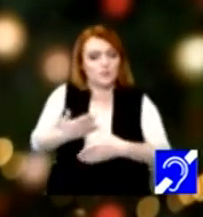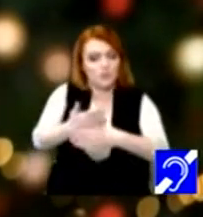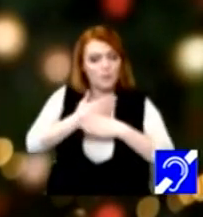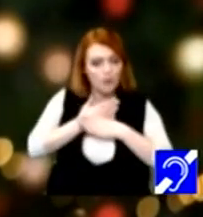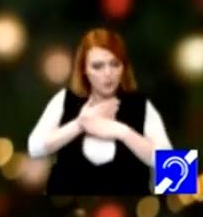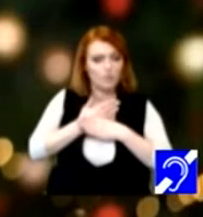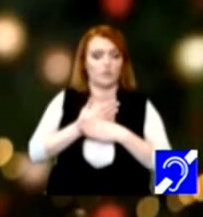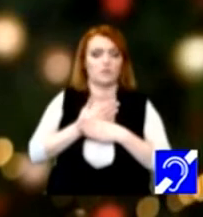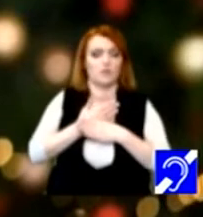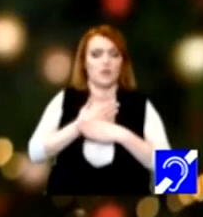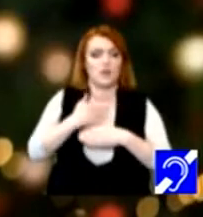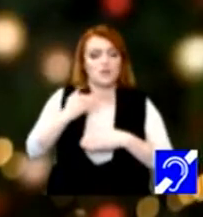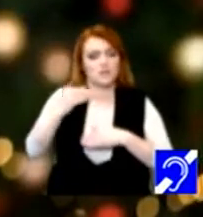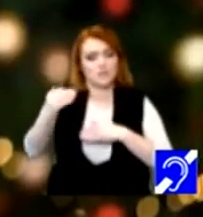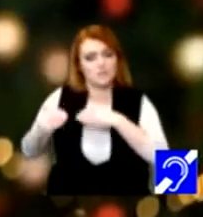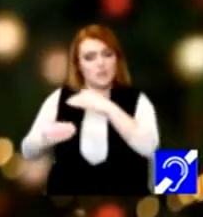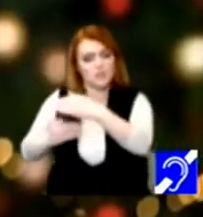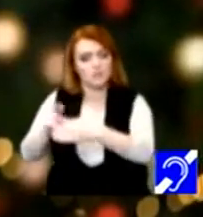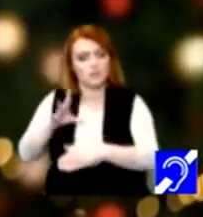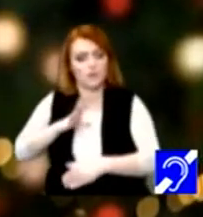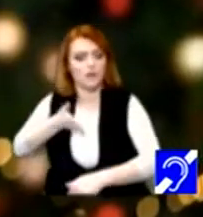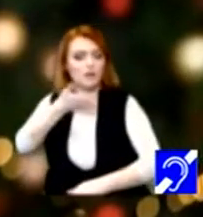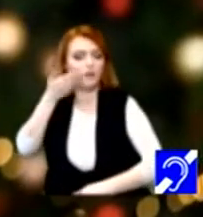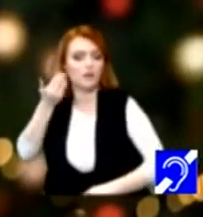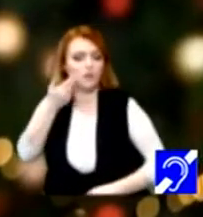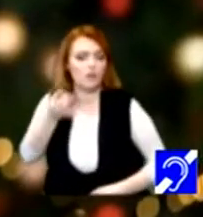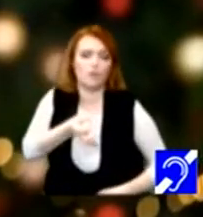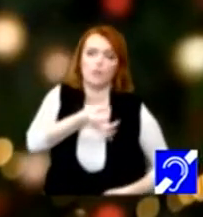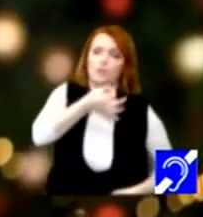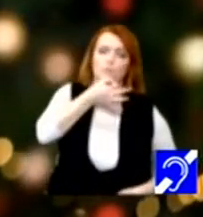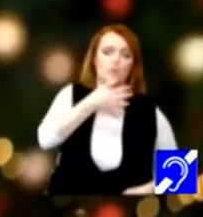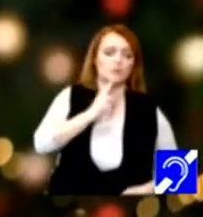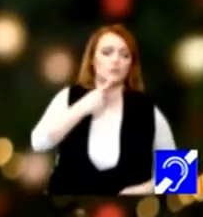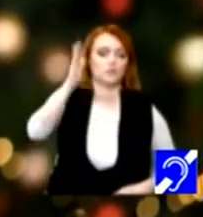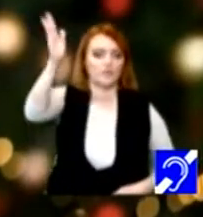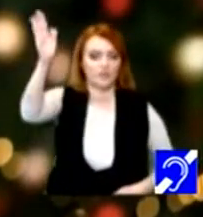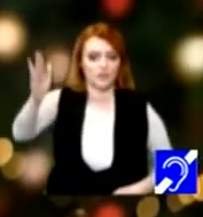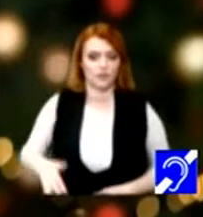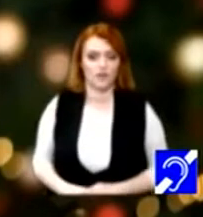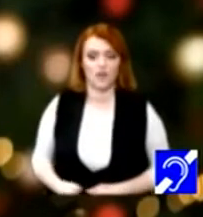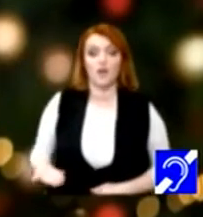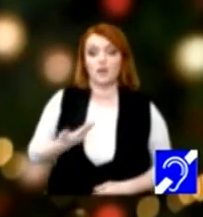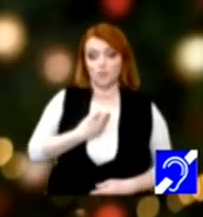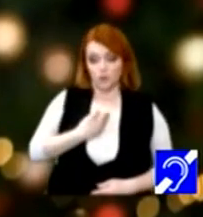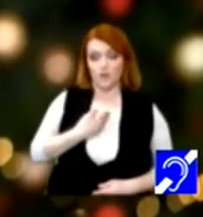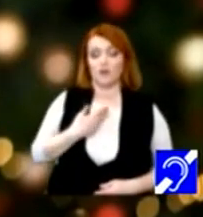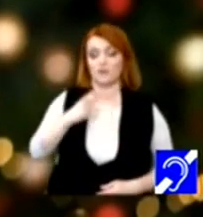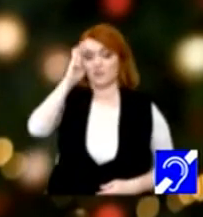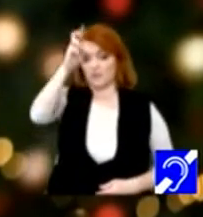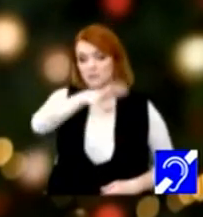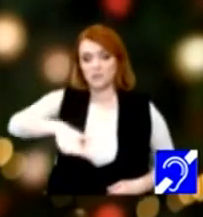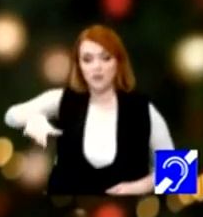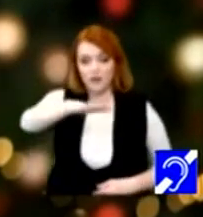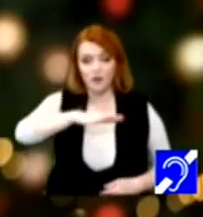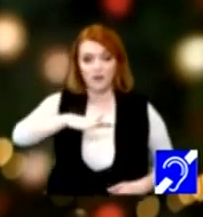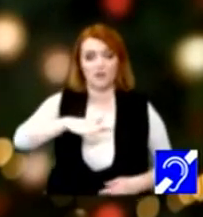ne ajute să depășim mai ușor orice încercări viitoare. Noi, ca națiune,